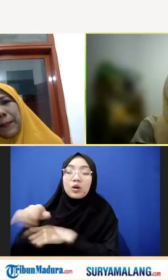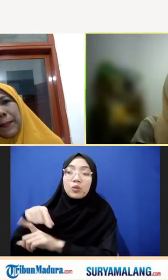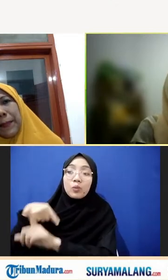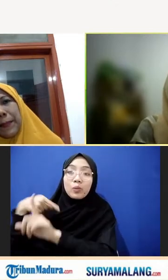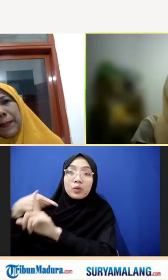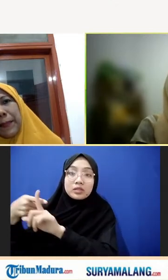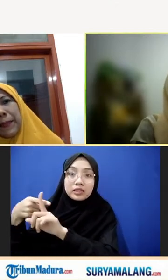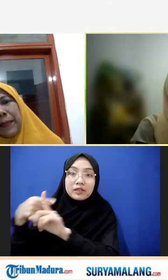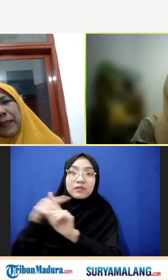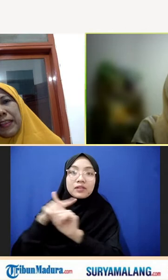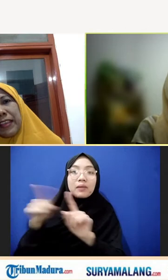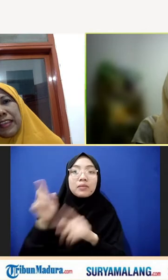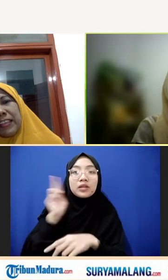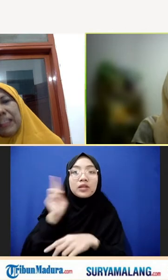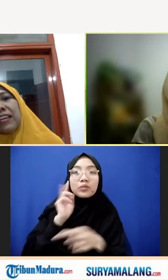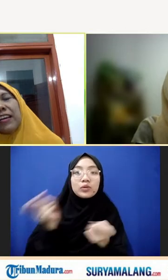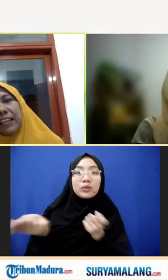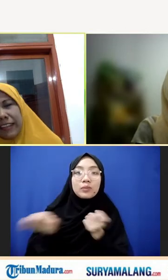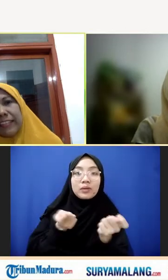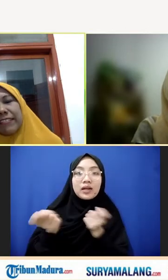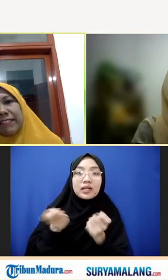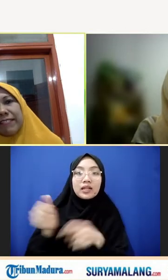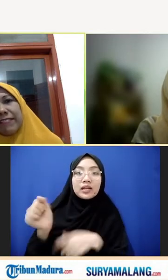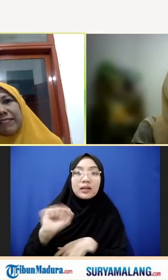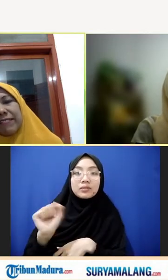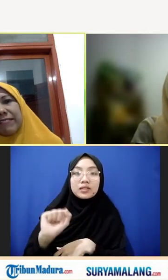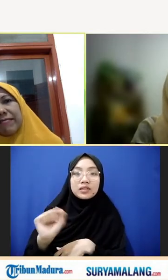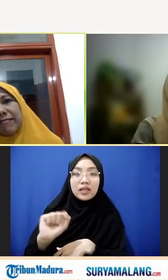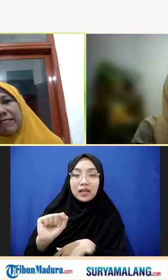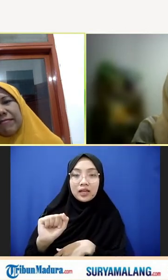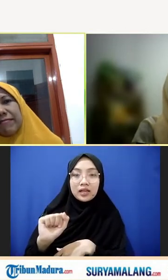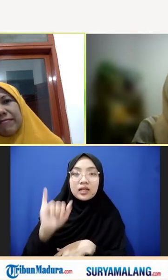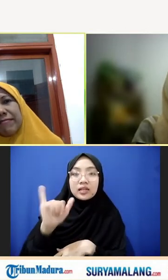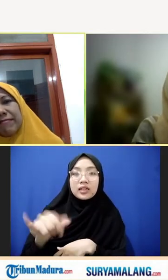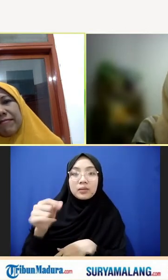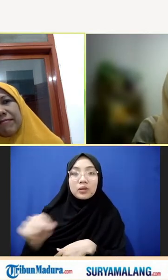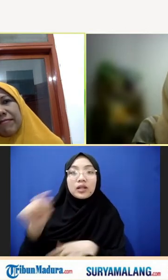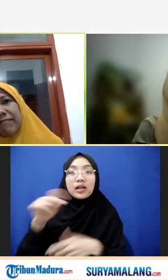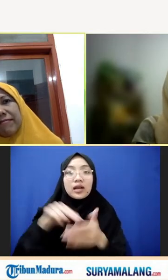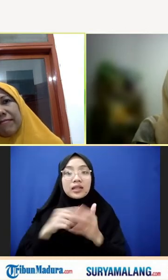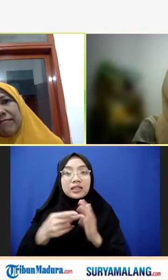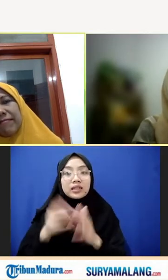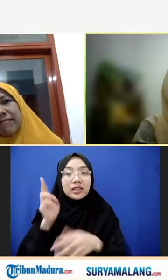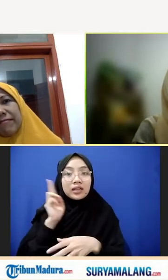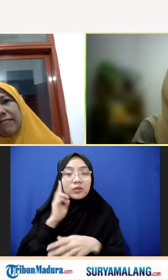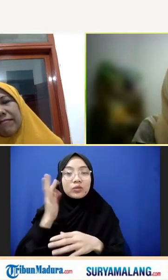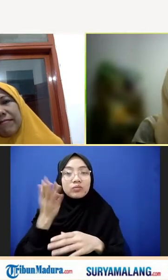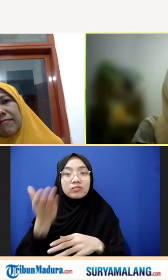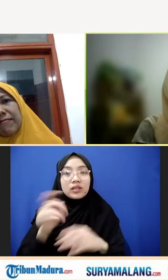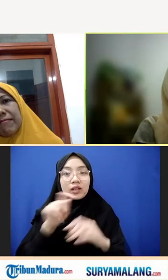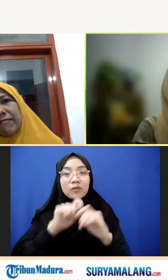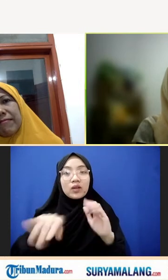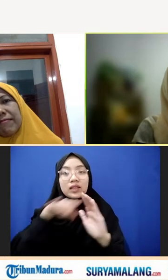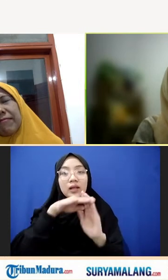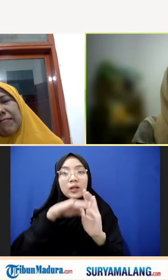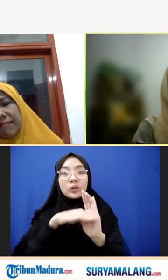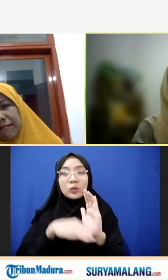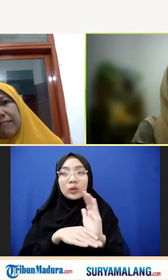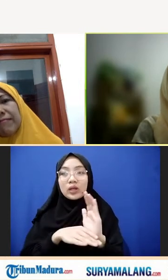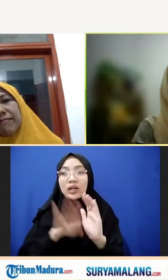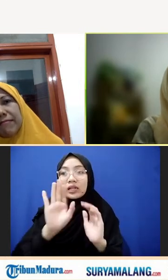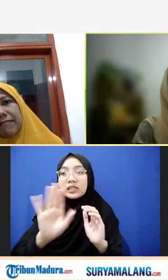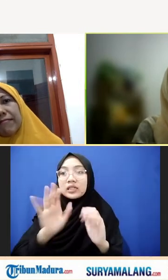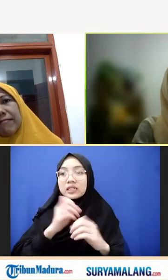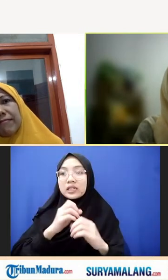bisa kendaliin aja. Iya. Ya, kalau gitu ibu tinggal bikin aturannya yang harus ibu